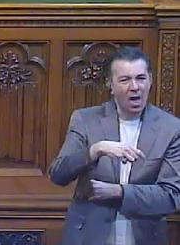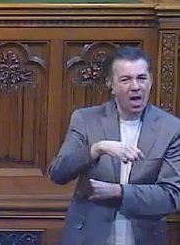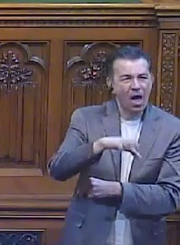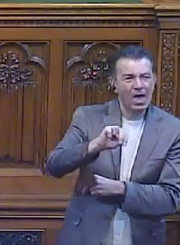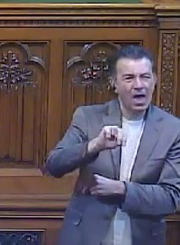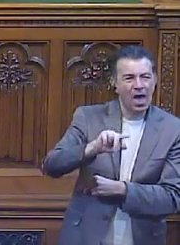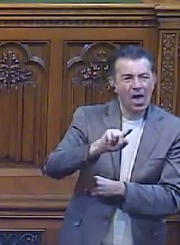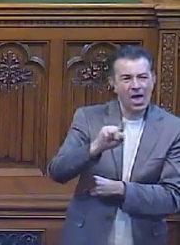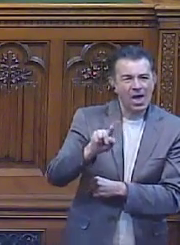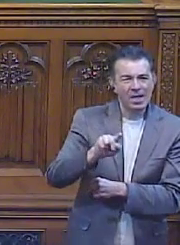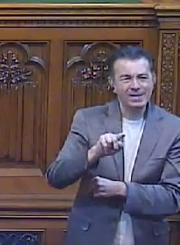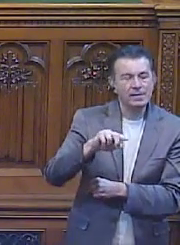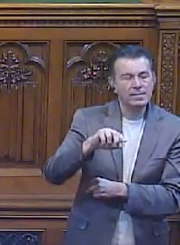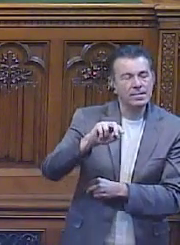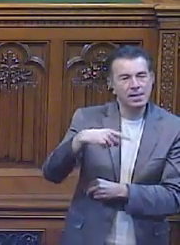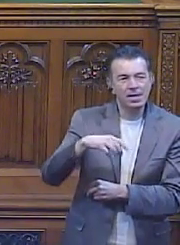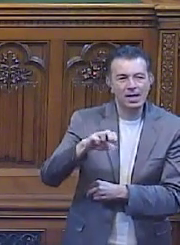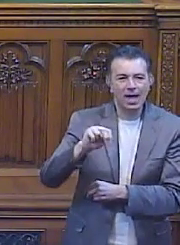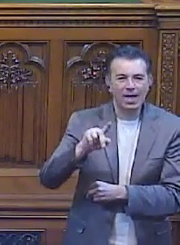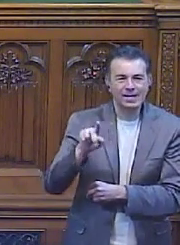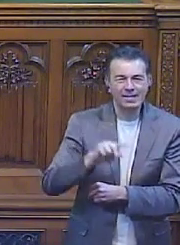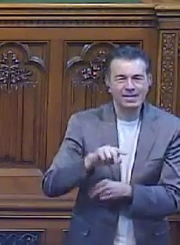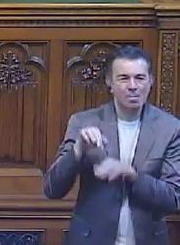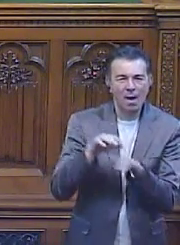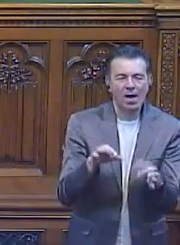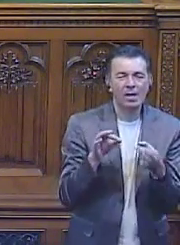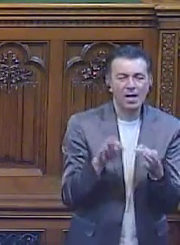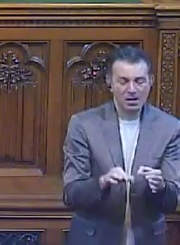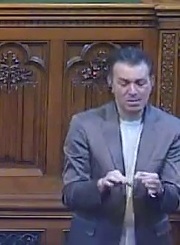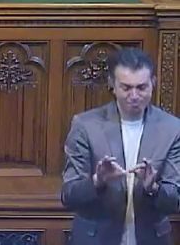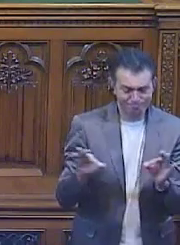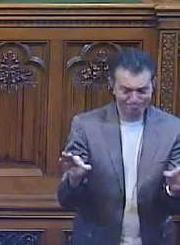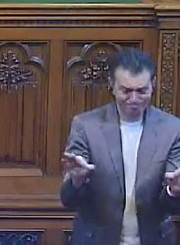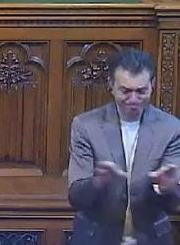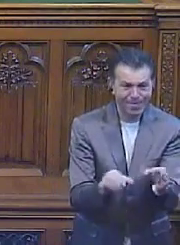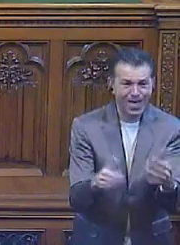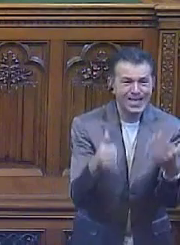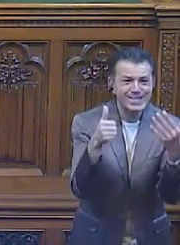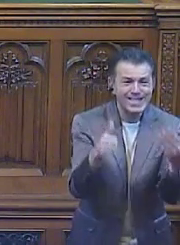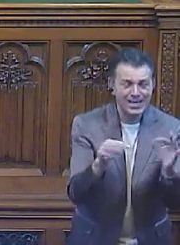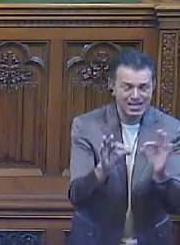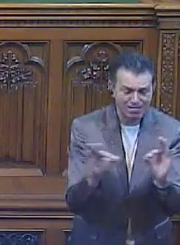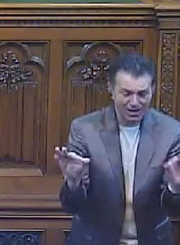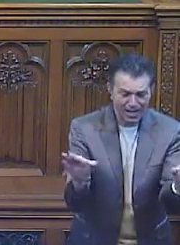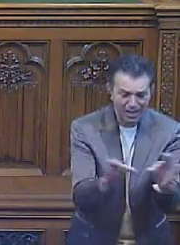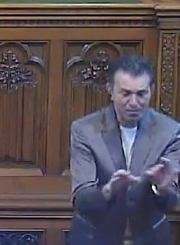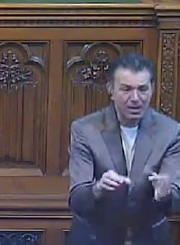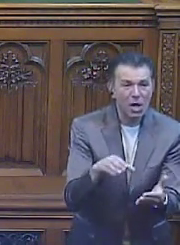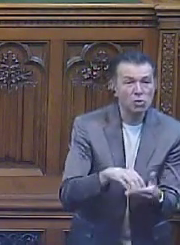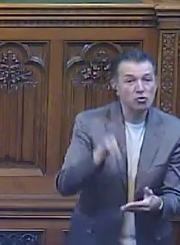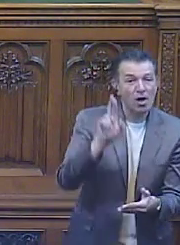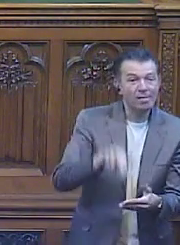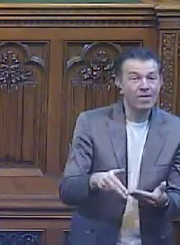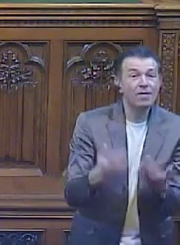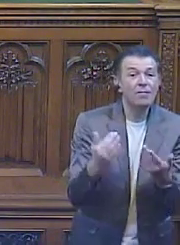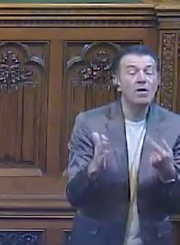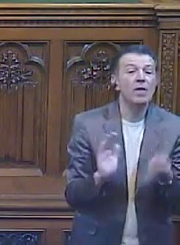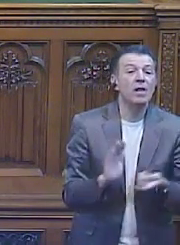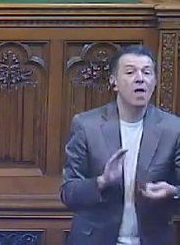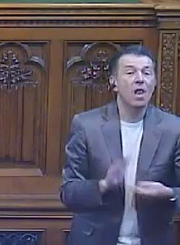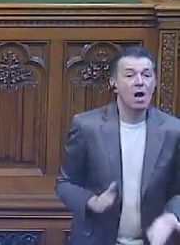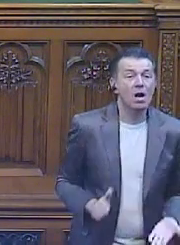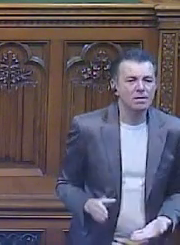Gasse. Das ist ein Zimmerl, das hat 6 Quadratmeter, meine Damen und Herren. Und wissen Sie, was die Stadt Wien dafür verlangt?